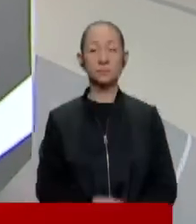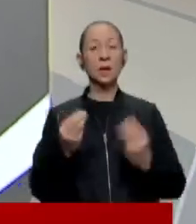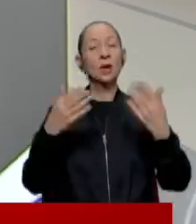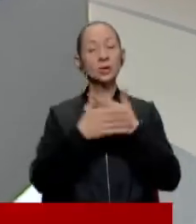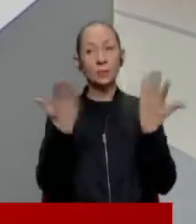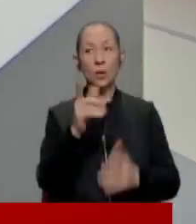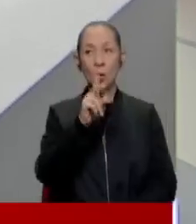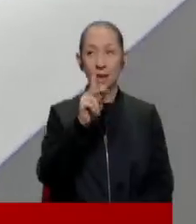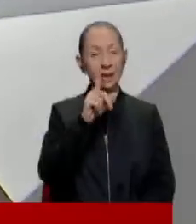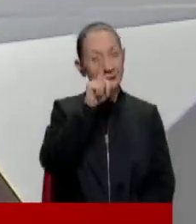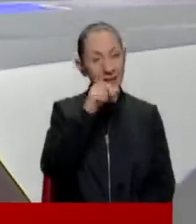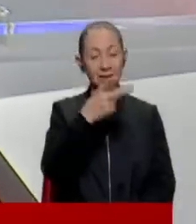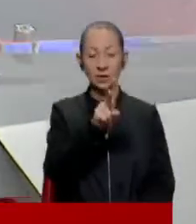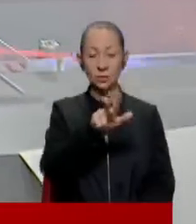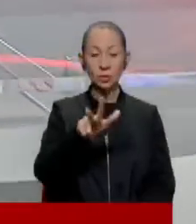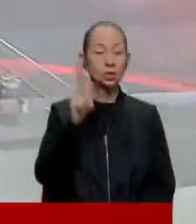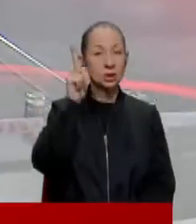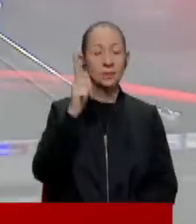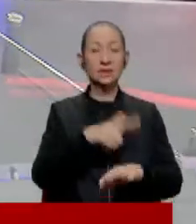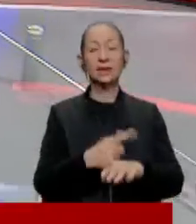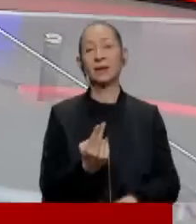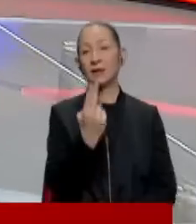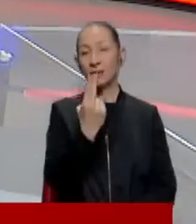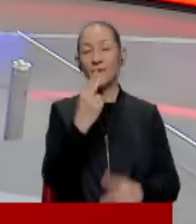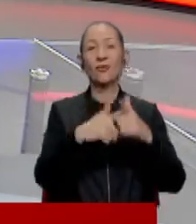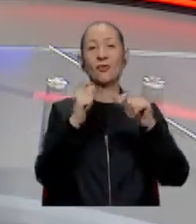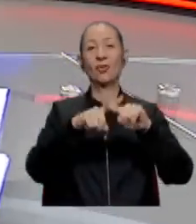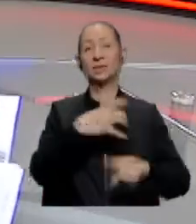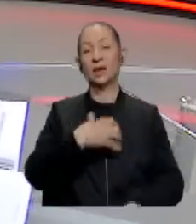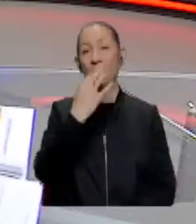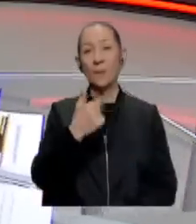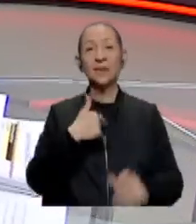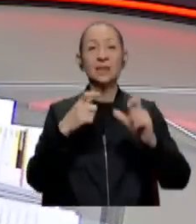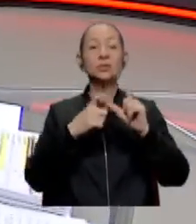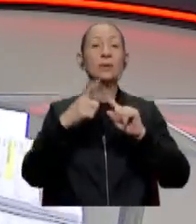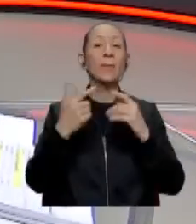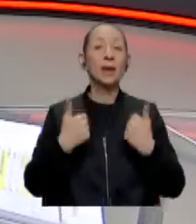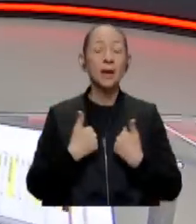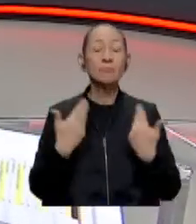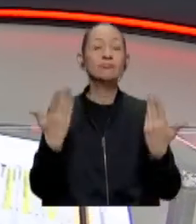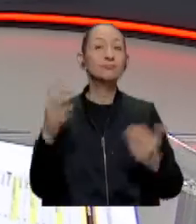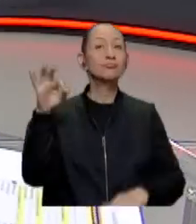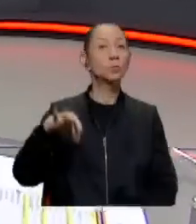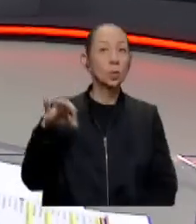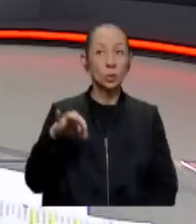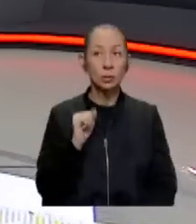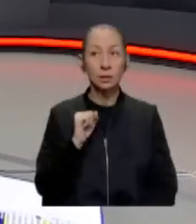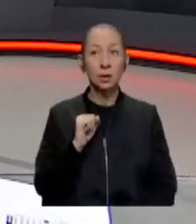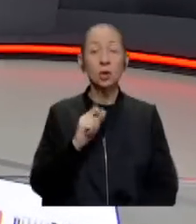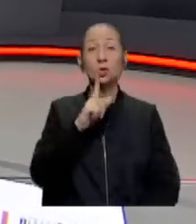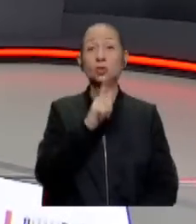İyi akşamlar 12 Nisan 2023 Çarşamba saat 19 FOX Ana haberdesiniz ben Selçuk Tepeli efendim bugün